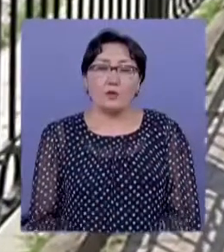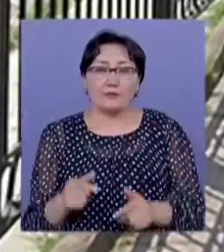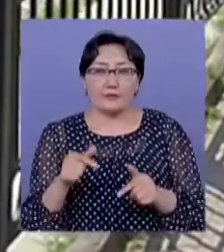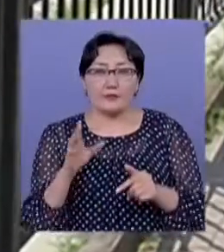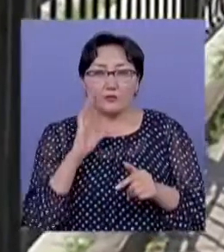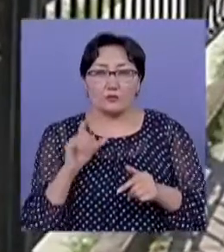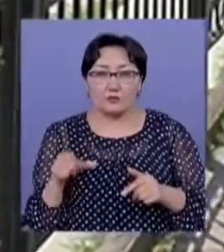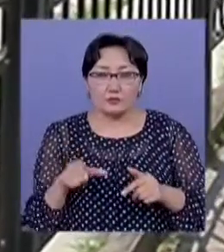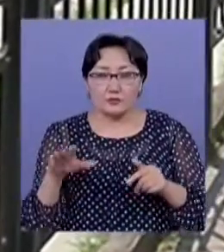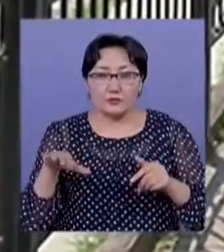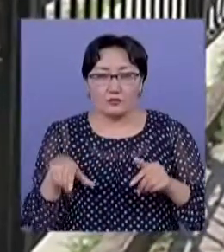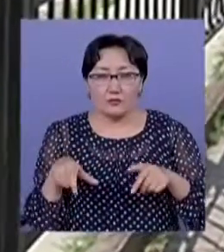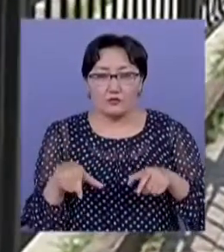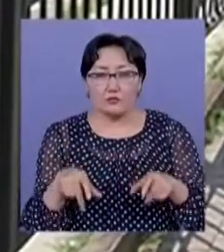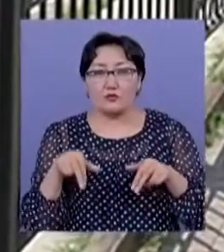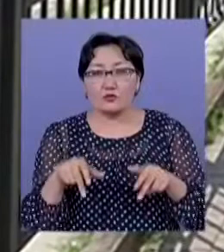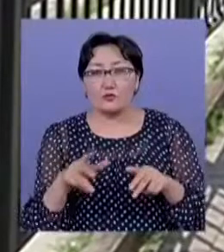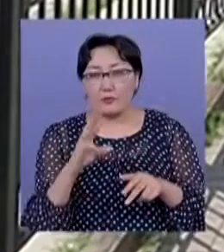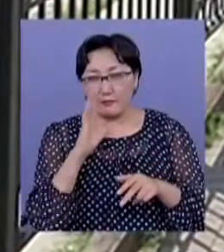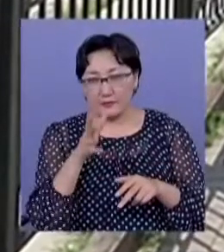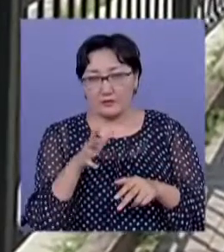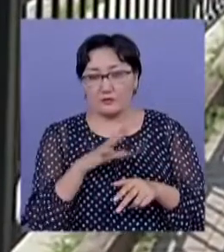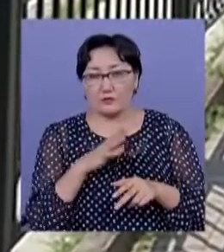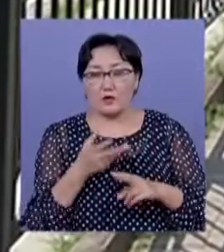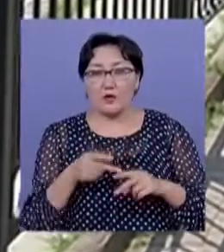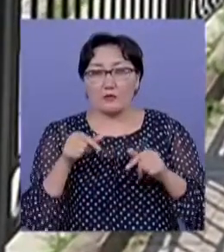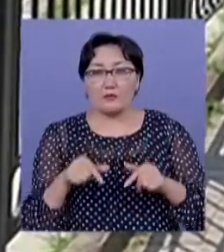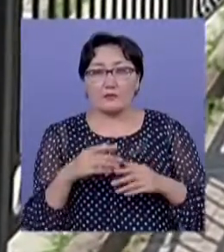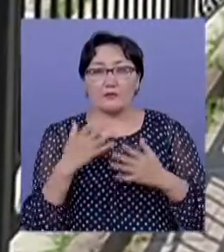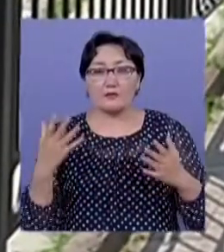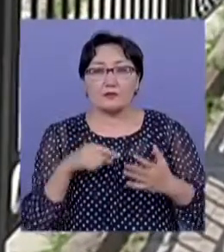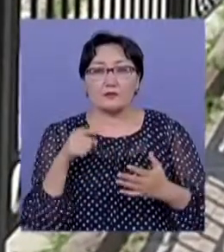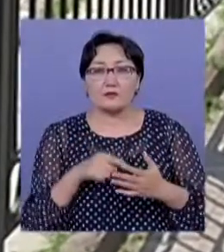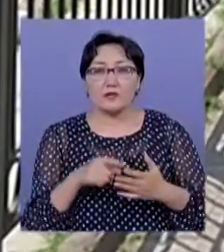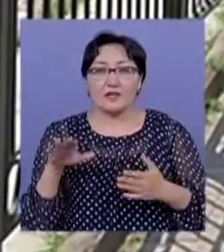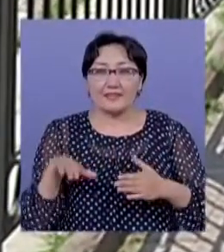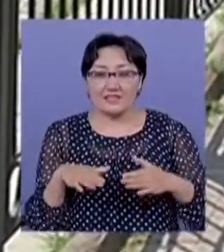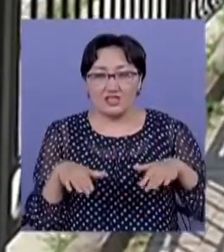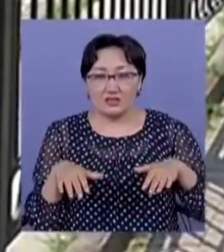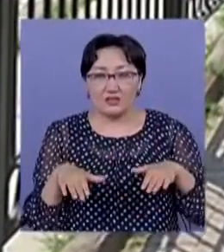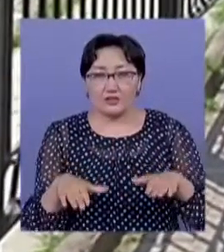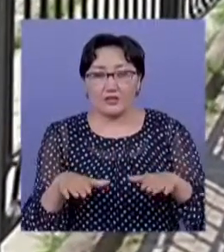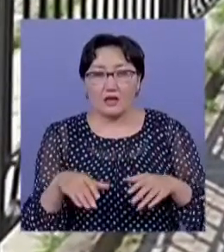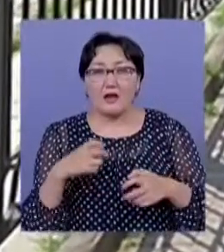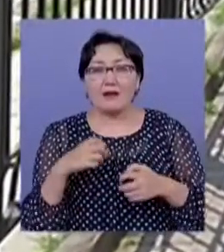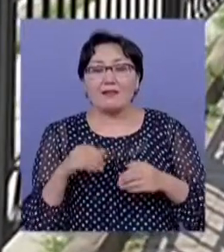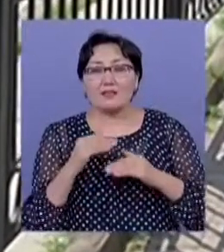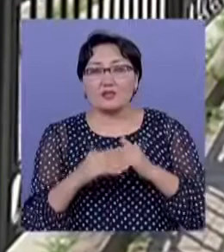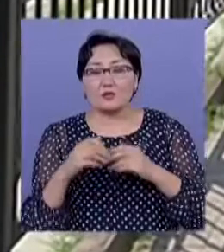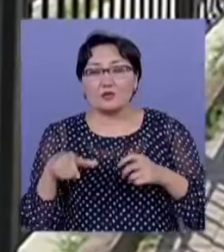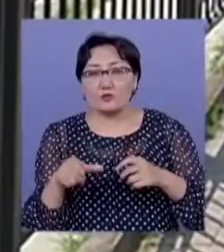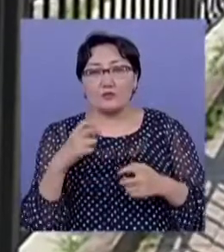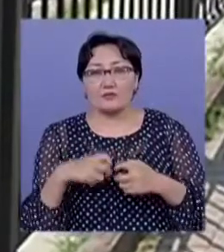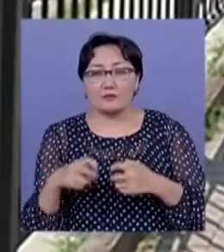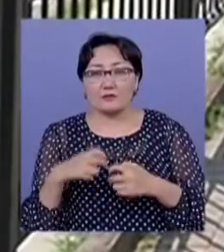өзен жағалауымен жүгіріп жүргеніме 5 жылдай уақыт болды. Мұндағы басты мәселе екі шетіндегі асфальт. Жиі ойылып кетеді, ыңғайсыздық